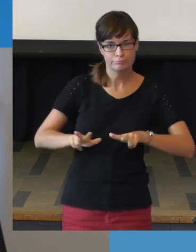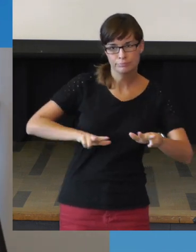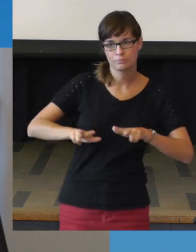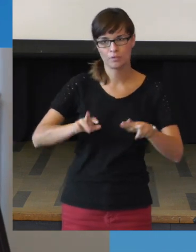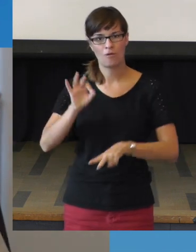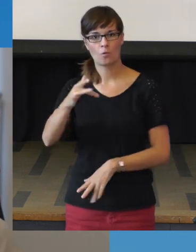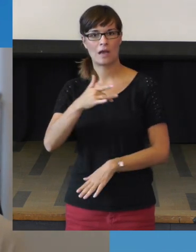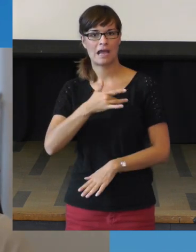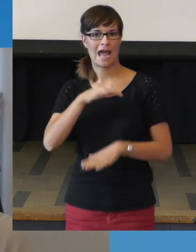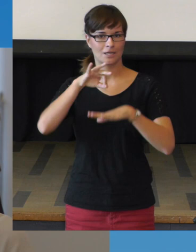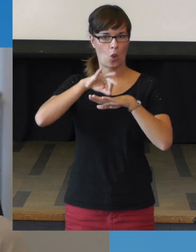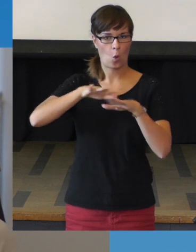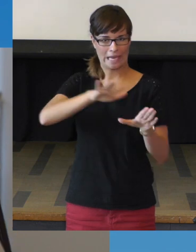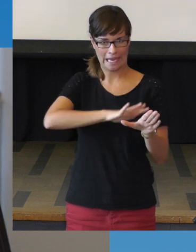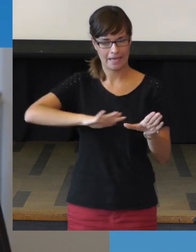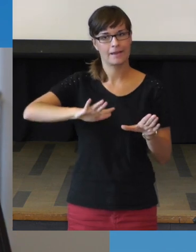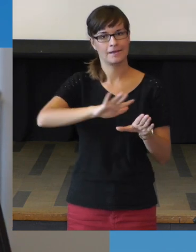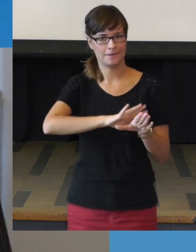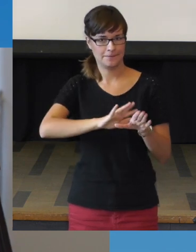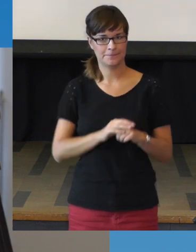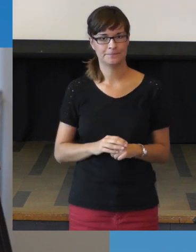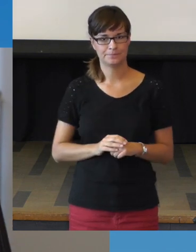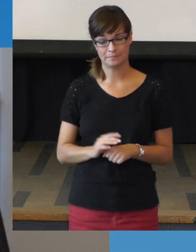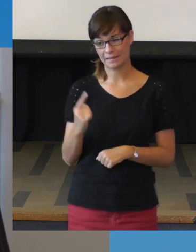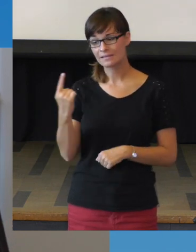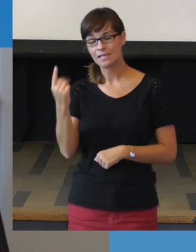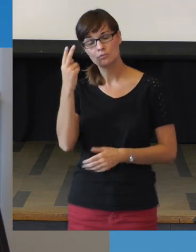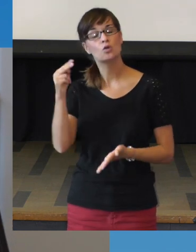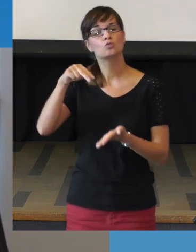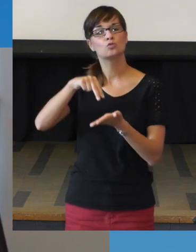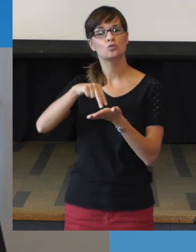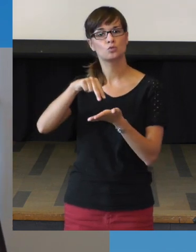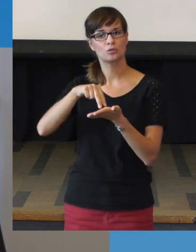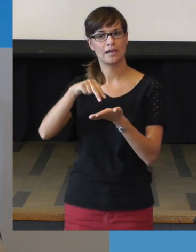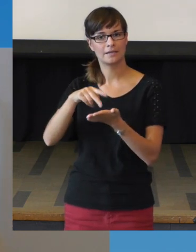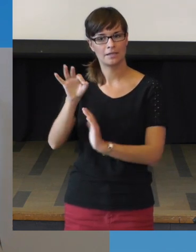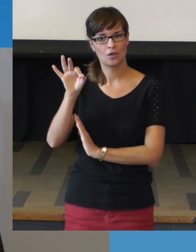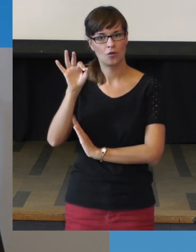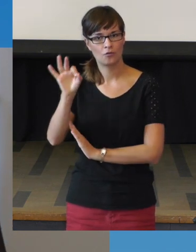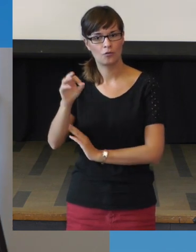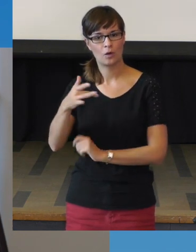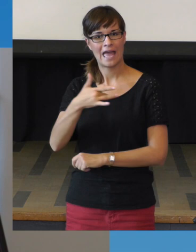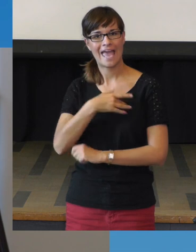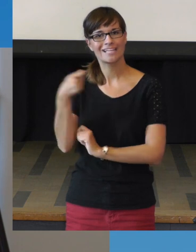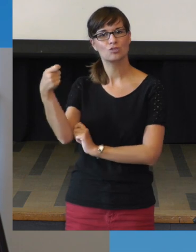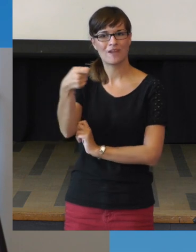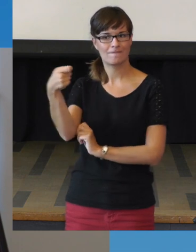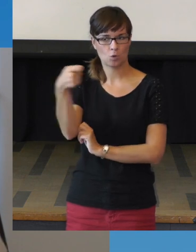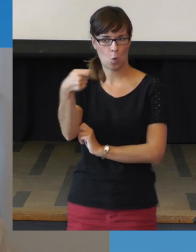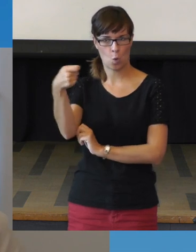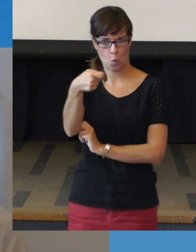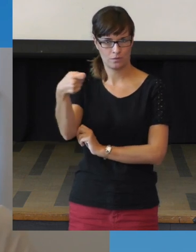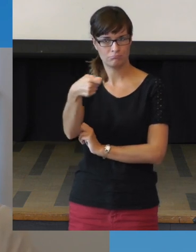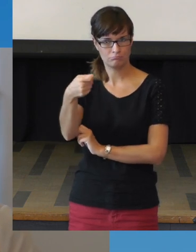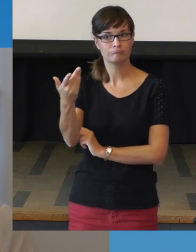engagiert für die Kardiologie, für das Herz. Er ist zuständig für die Herzstiftung, so kann